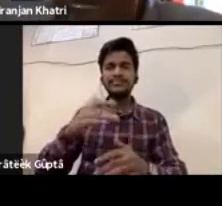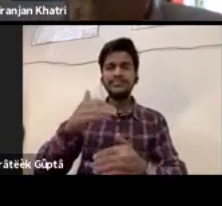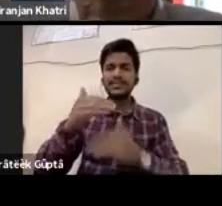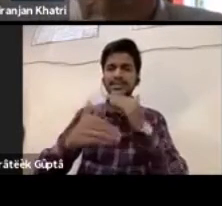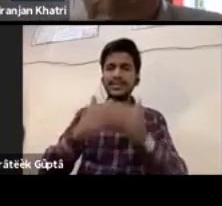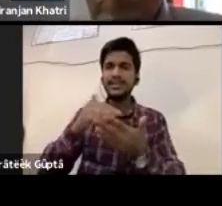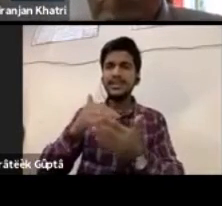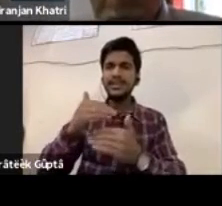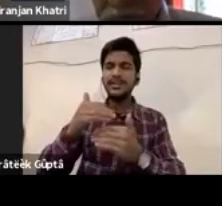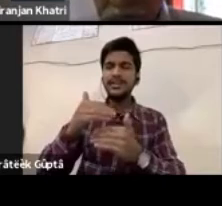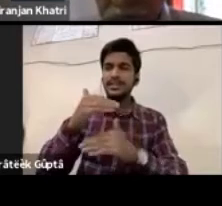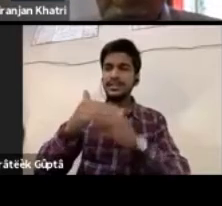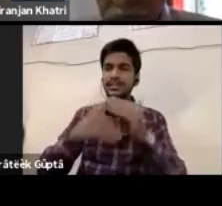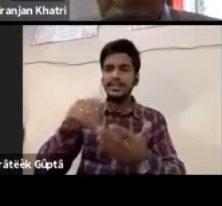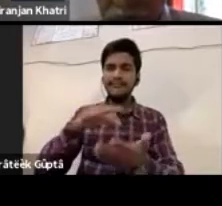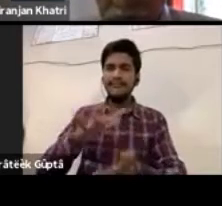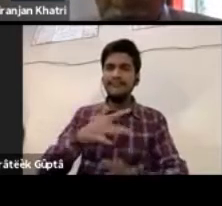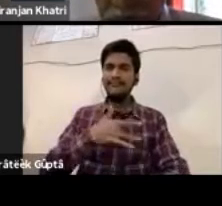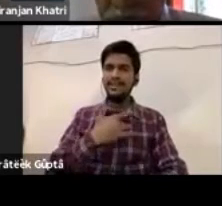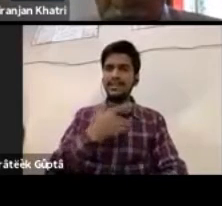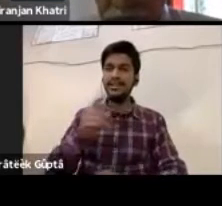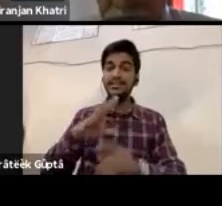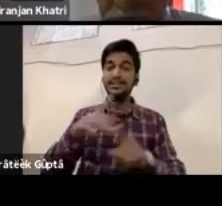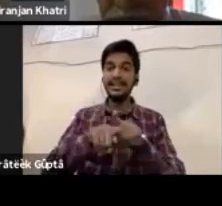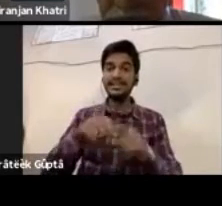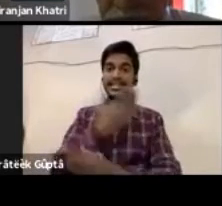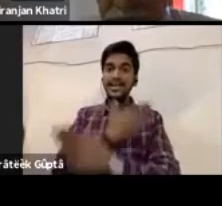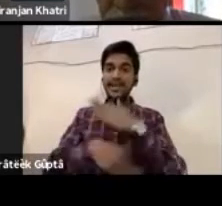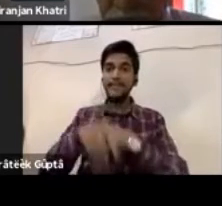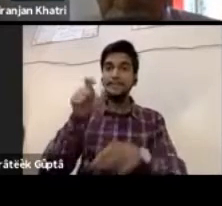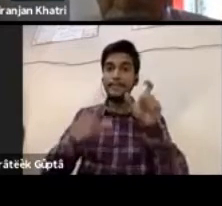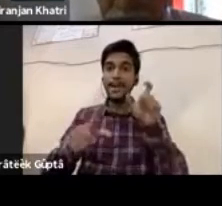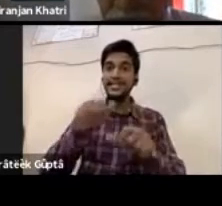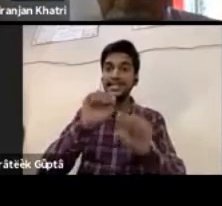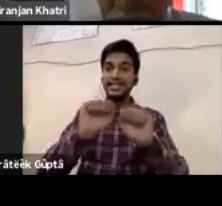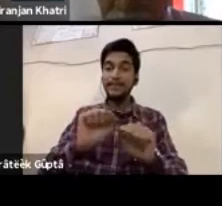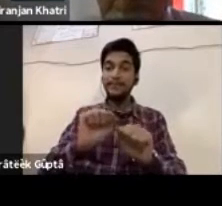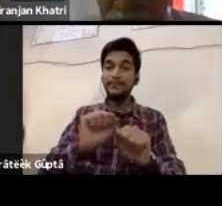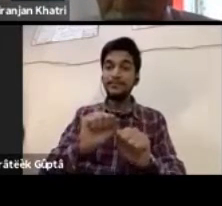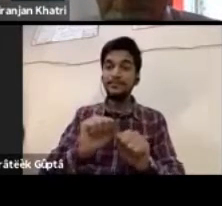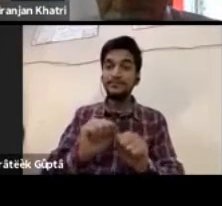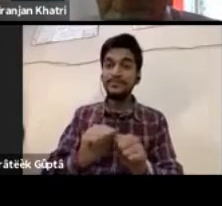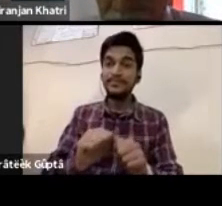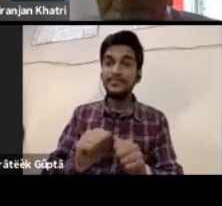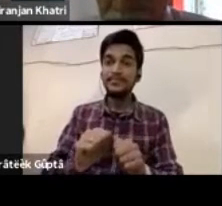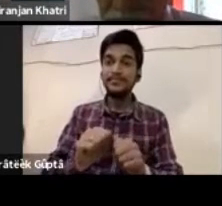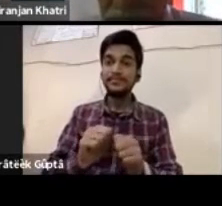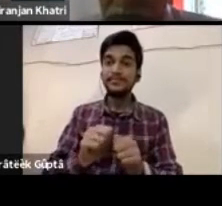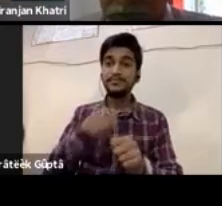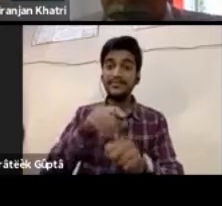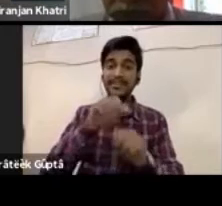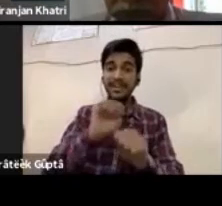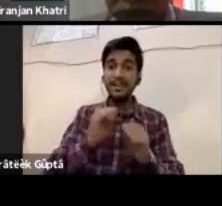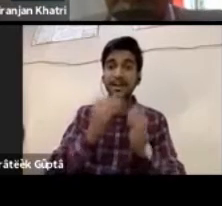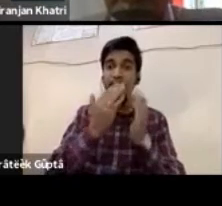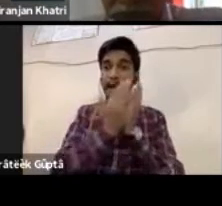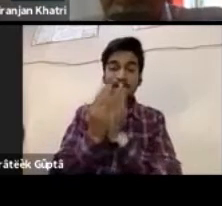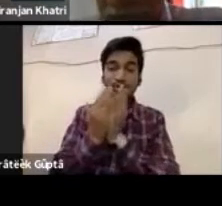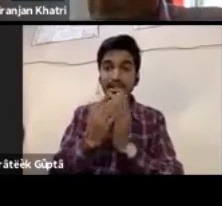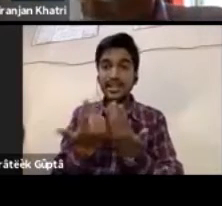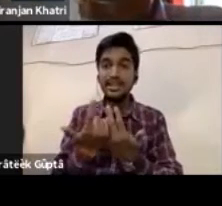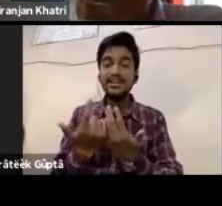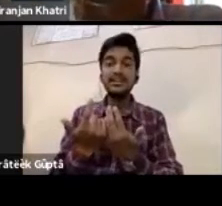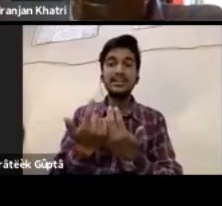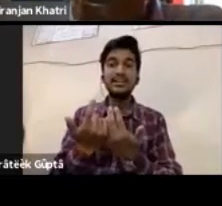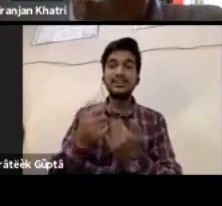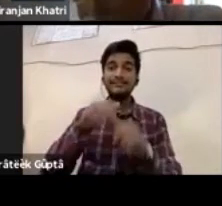हुआ कि पर्सन्स विद डिसेबिलिटीज के खुद के पढ़ने के लिए उनकी कंडीशंस के बारे में या उनके